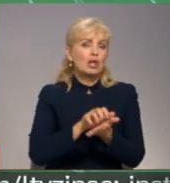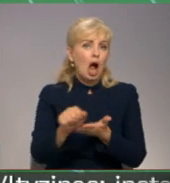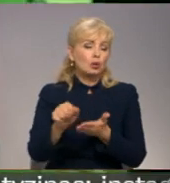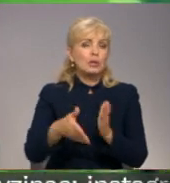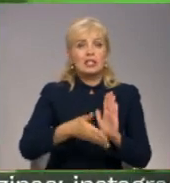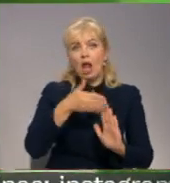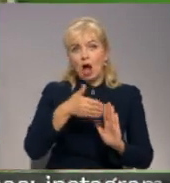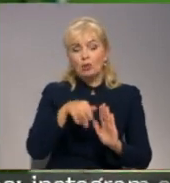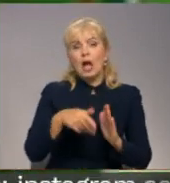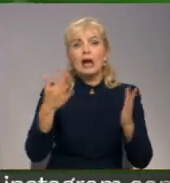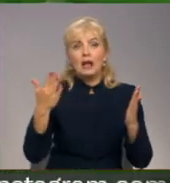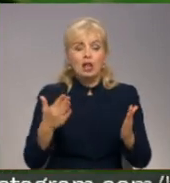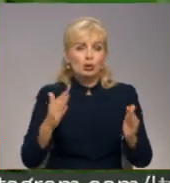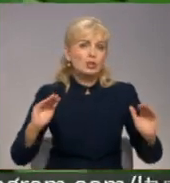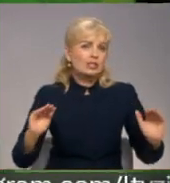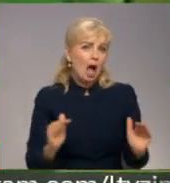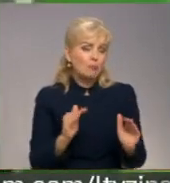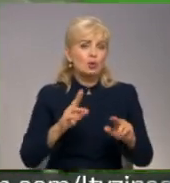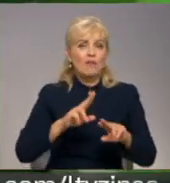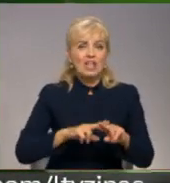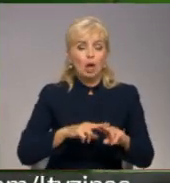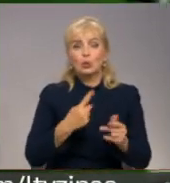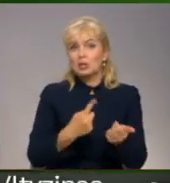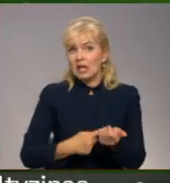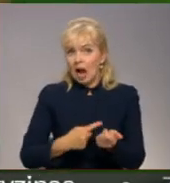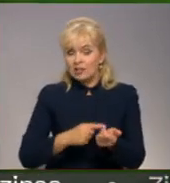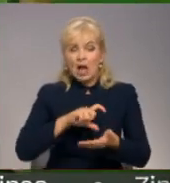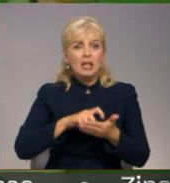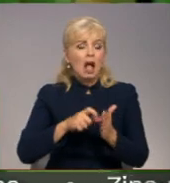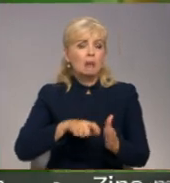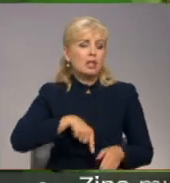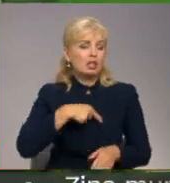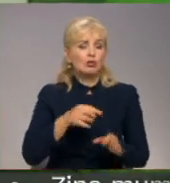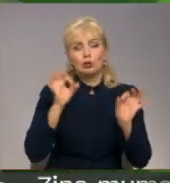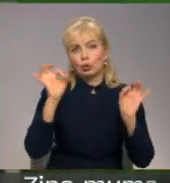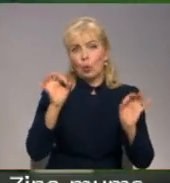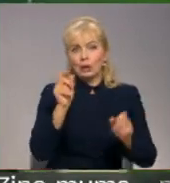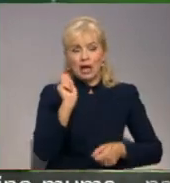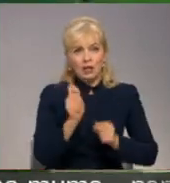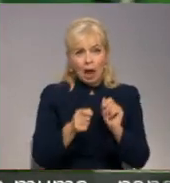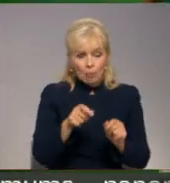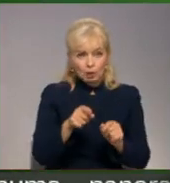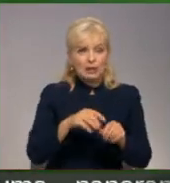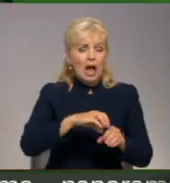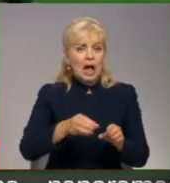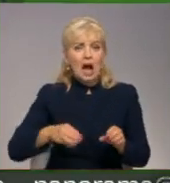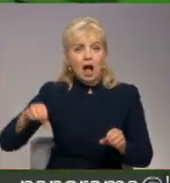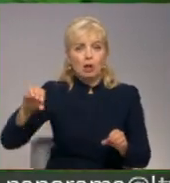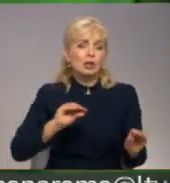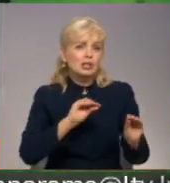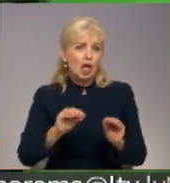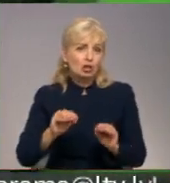sienas, kā rezultātā samazinātos arī vietu skaits. Telpas ilgstoši arī nav remontētas. Pat kanalizācija šeit tika ierīkota